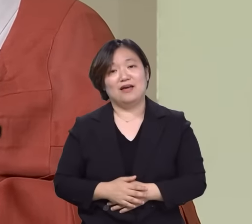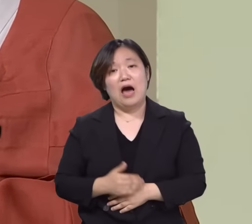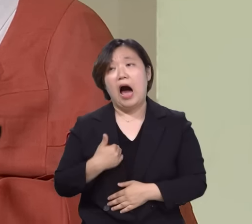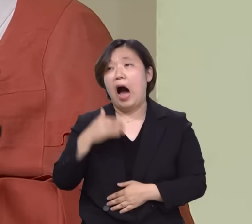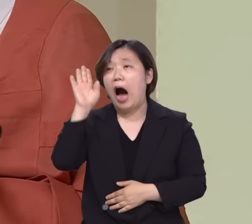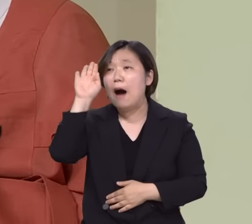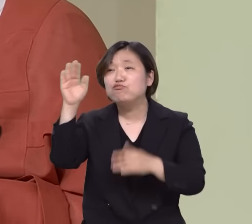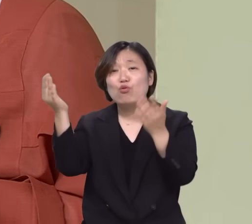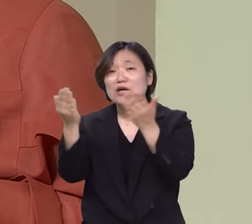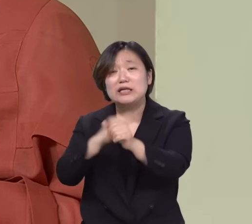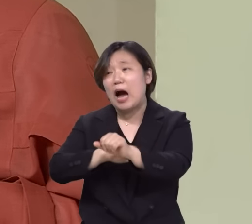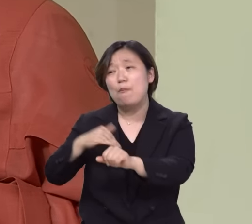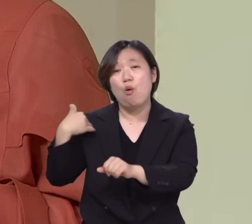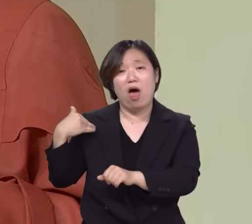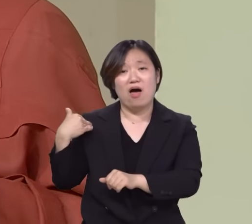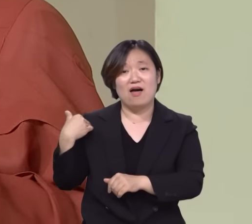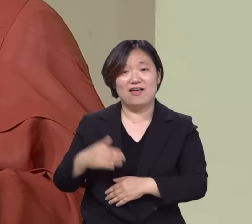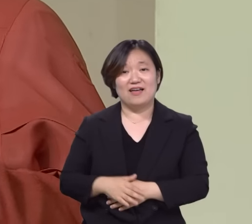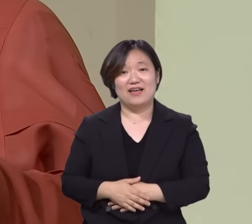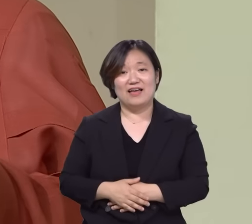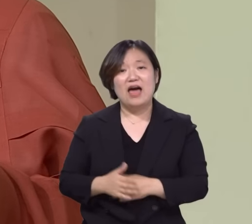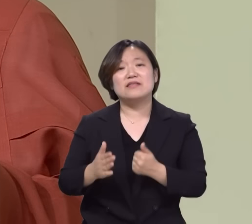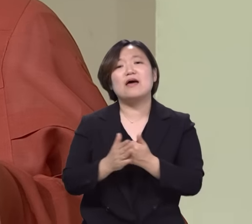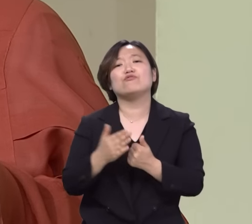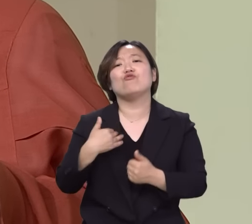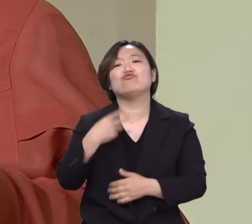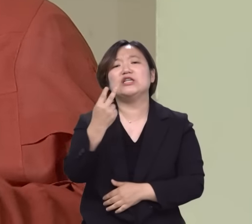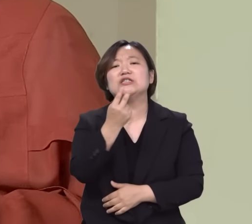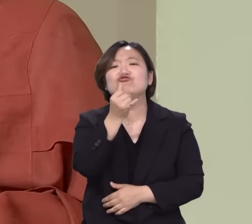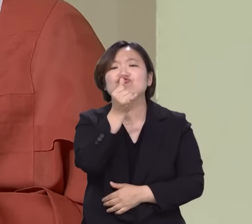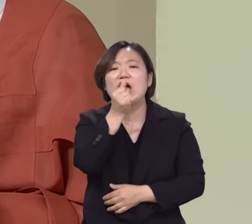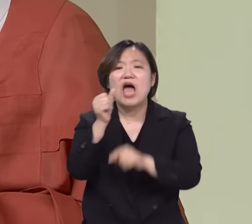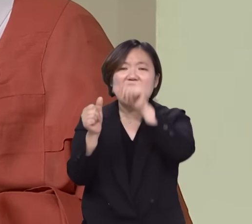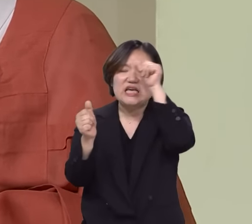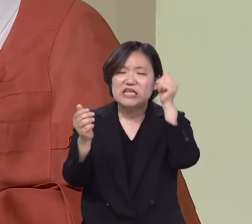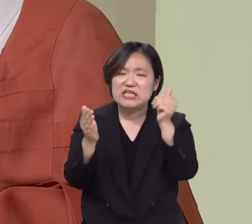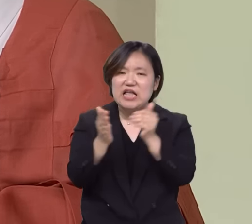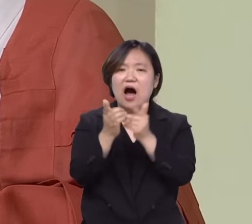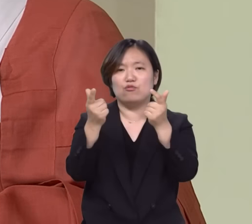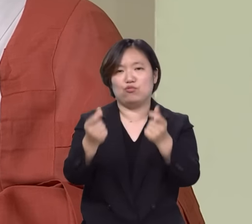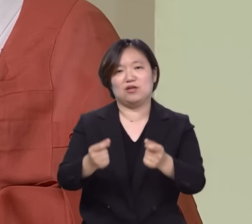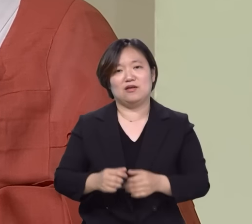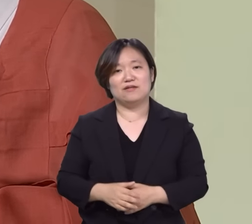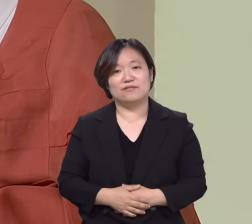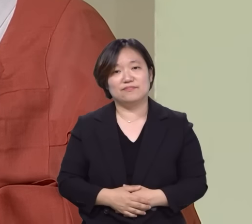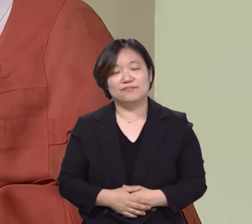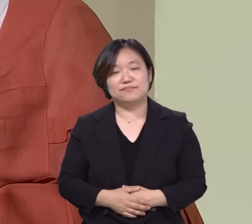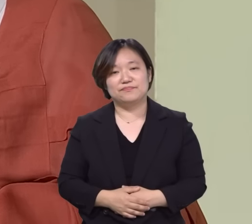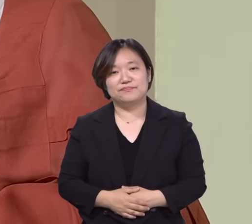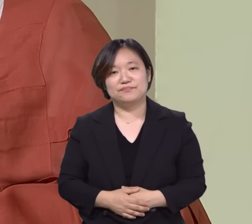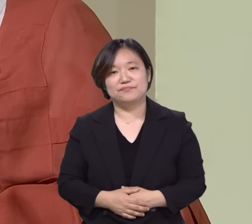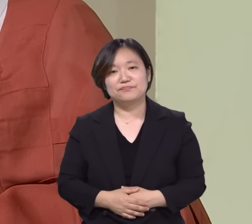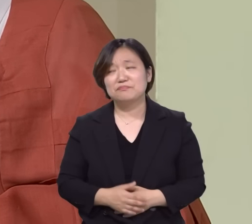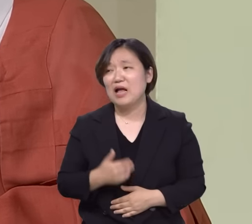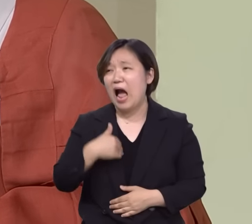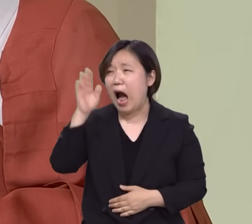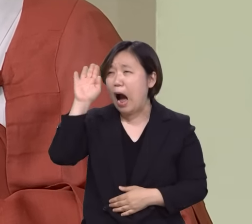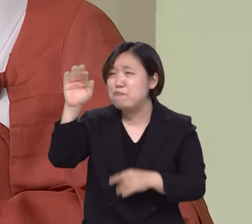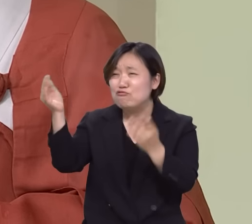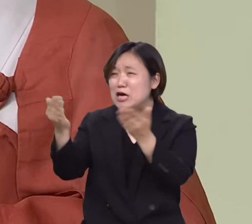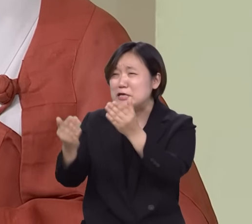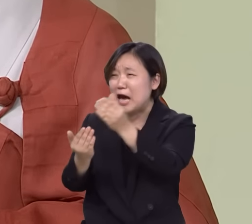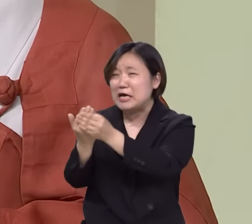없는 것이 바로 우 중생들의 인생이라는 길이다 그래서이 인생이라는이 한도 알